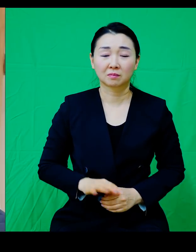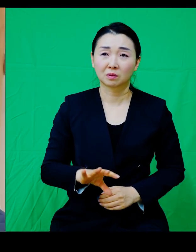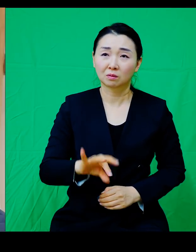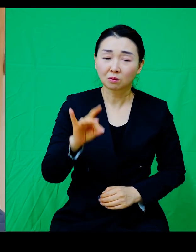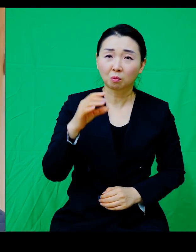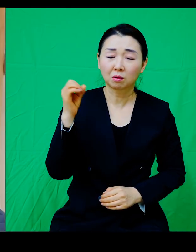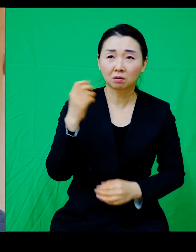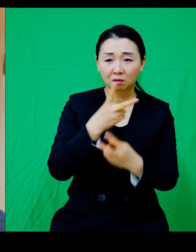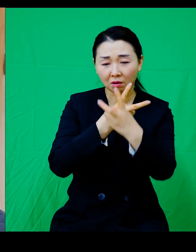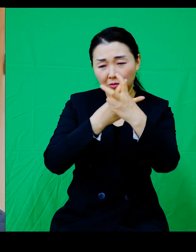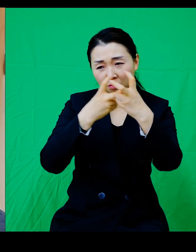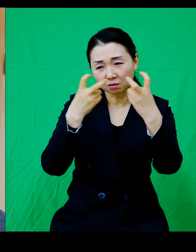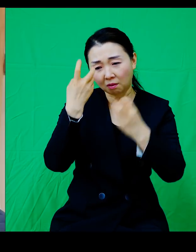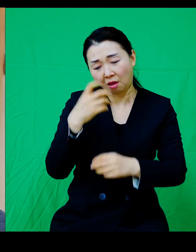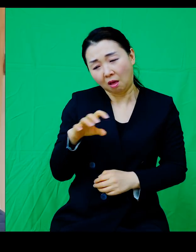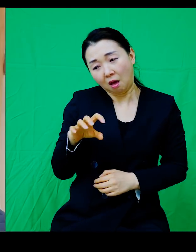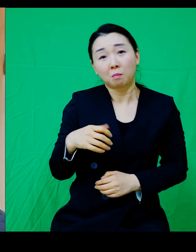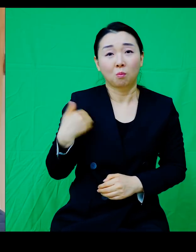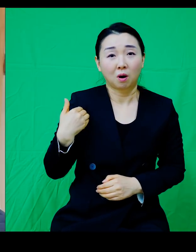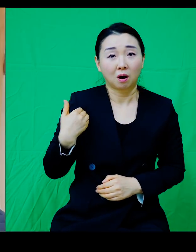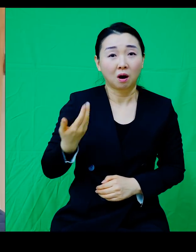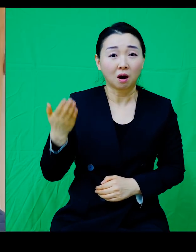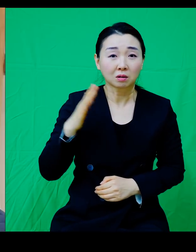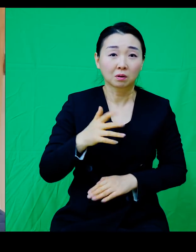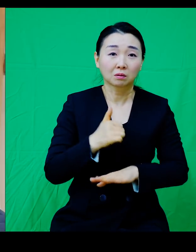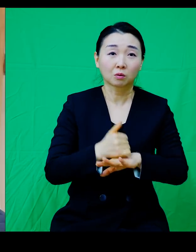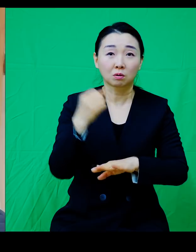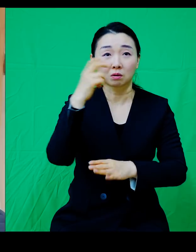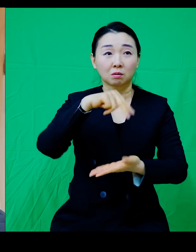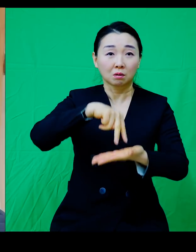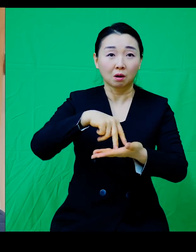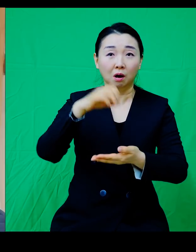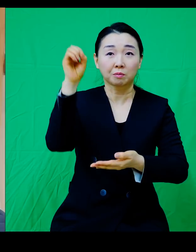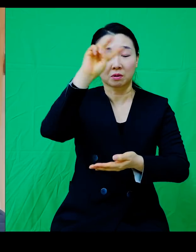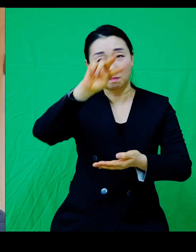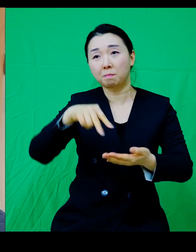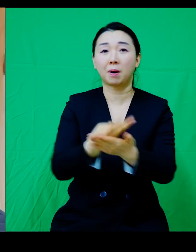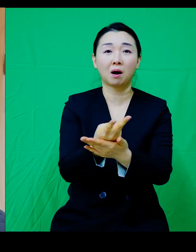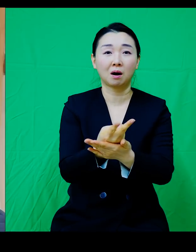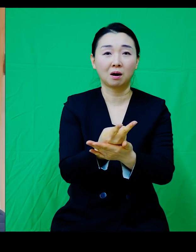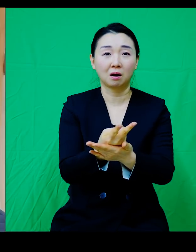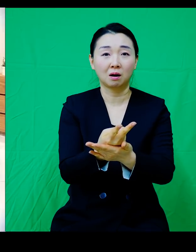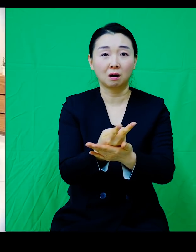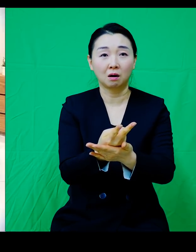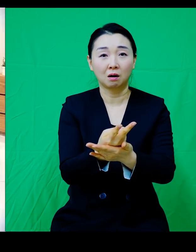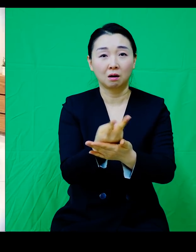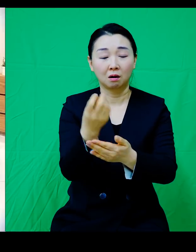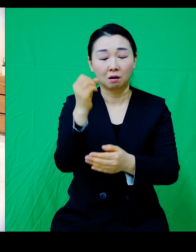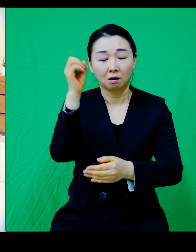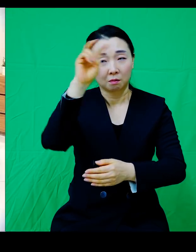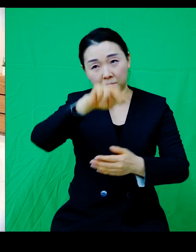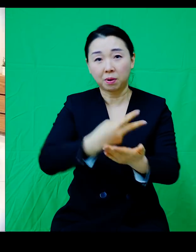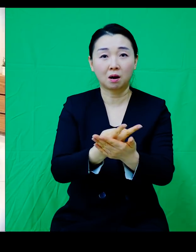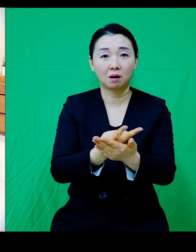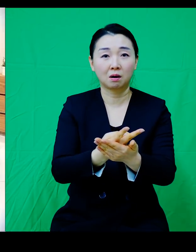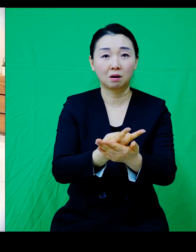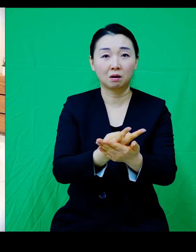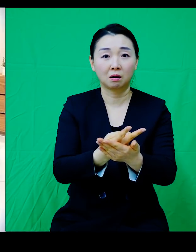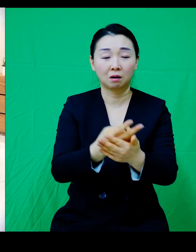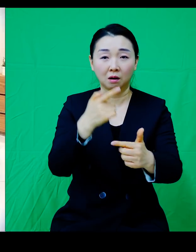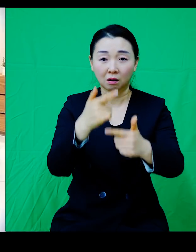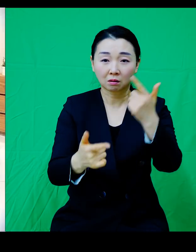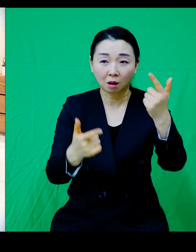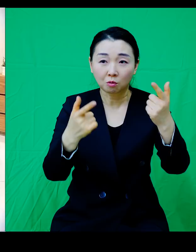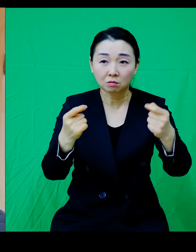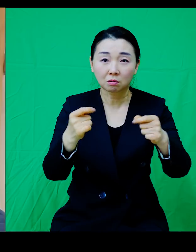그 처음에는 그냥 자면서 경련을 해서 잘 몰랐는데 나중에는 이렇게 그냥 서 있다가 얘가 갑자기 쓰러져요. 그냥